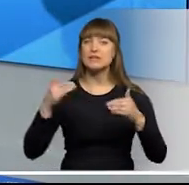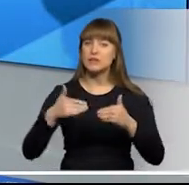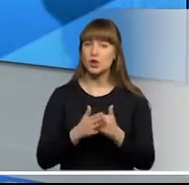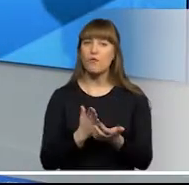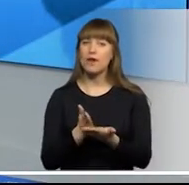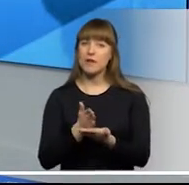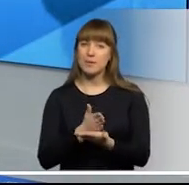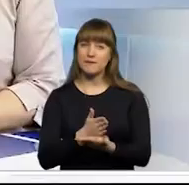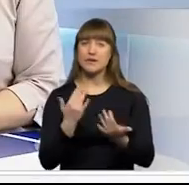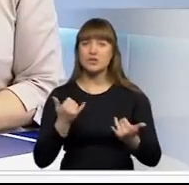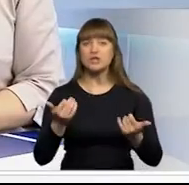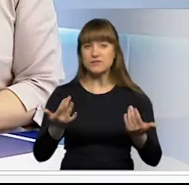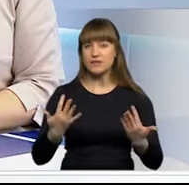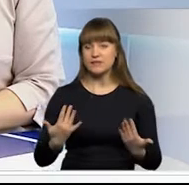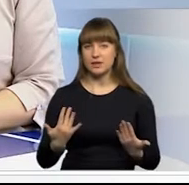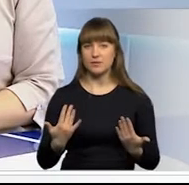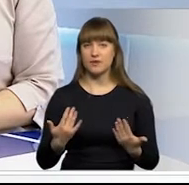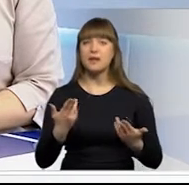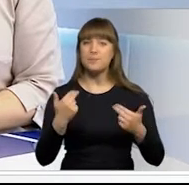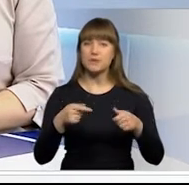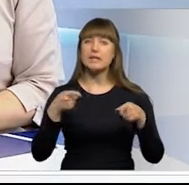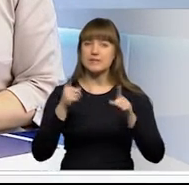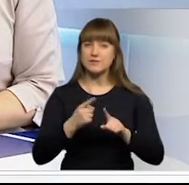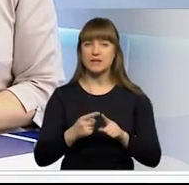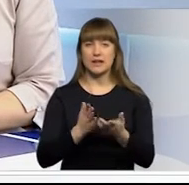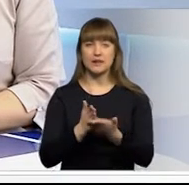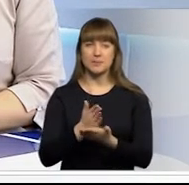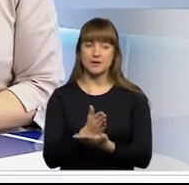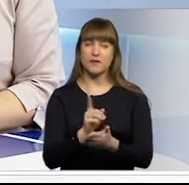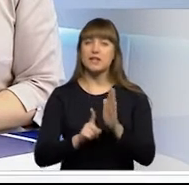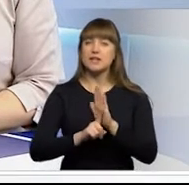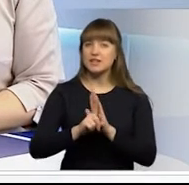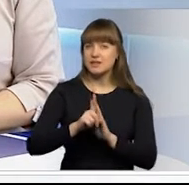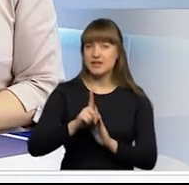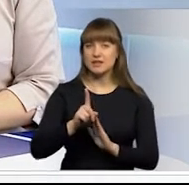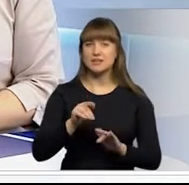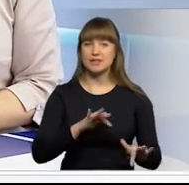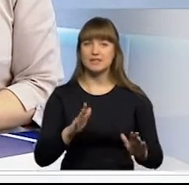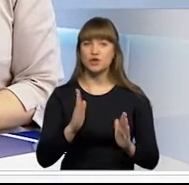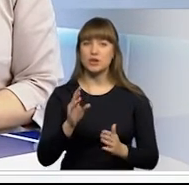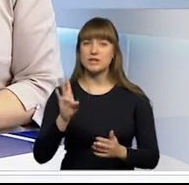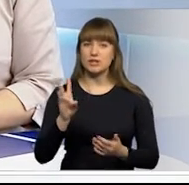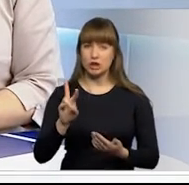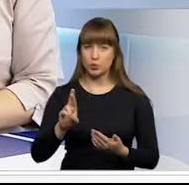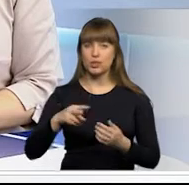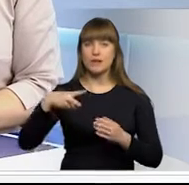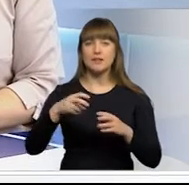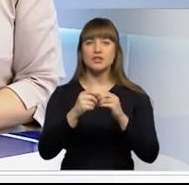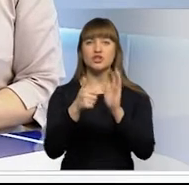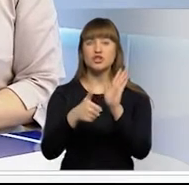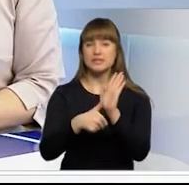сейчас оно востребовано? Да, действительно, это направление стало действовать только с июня 2016